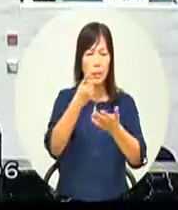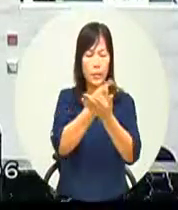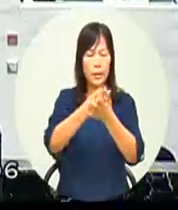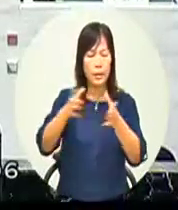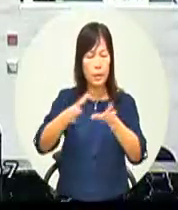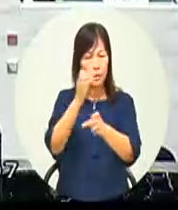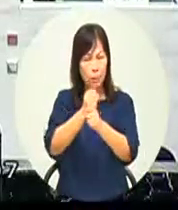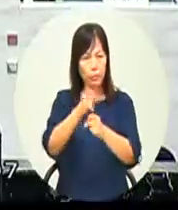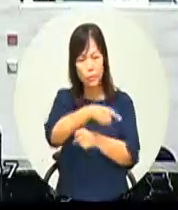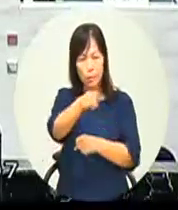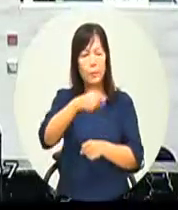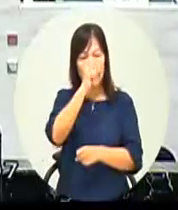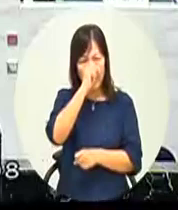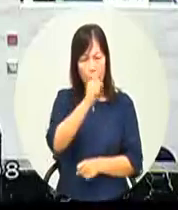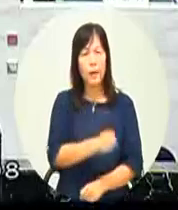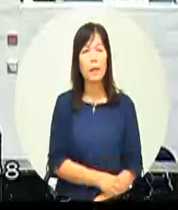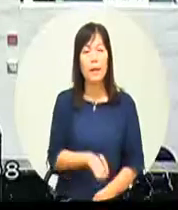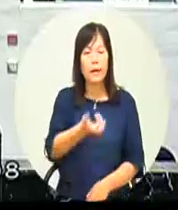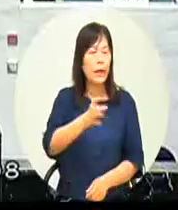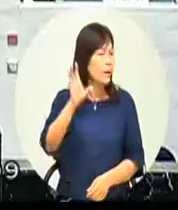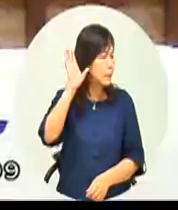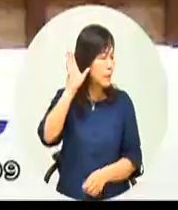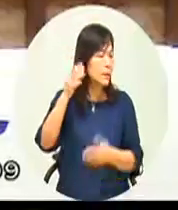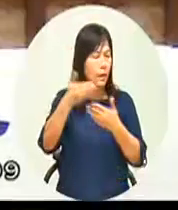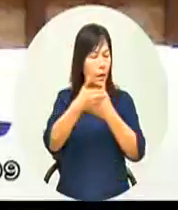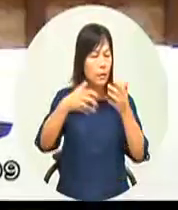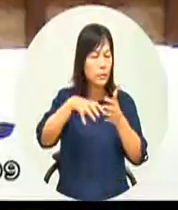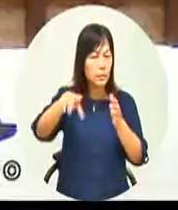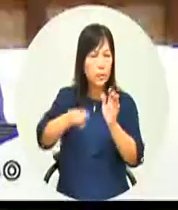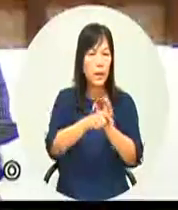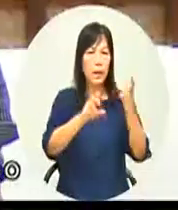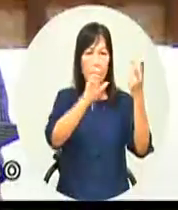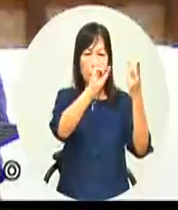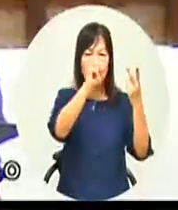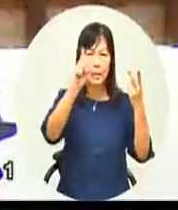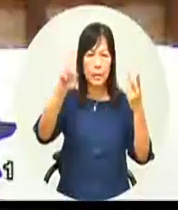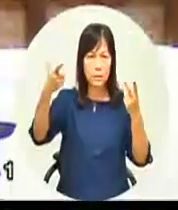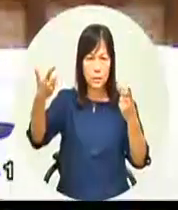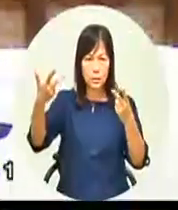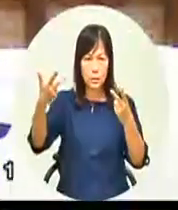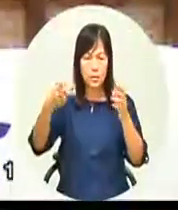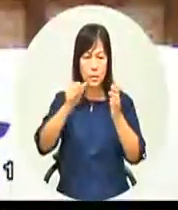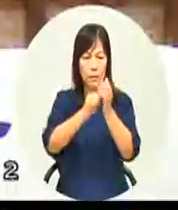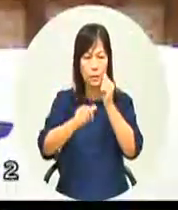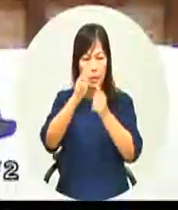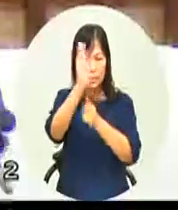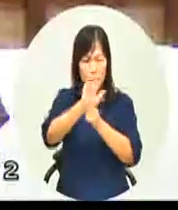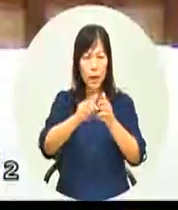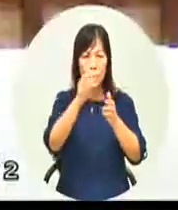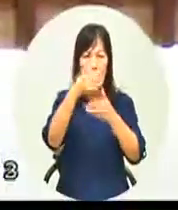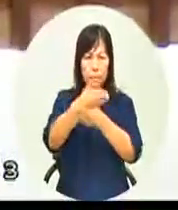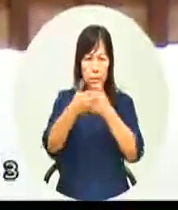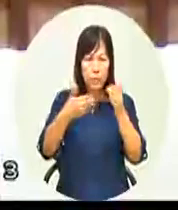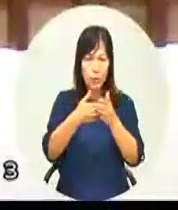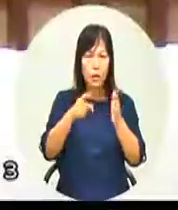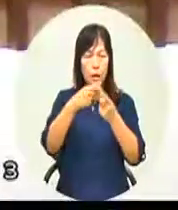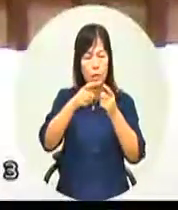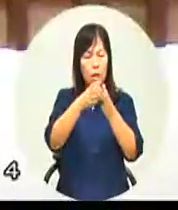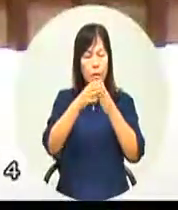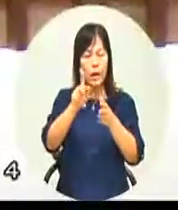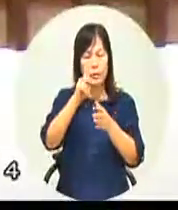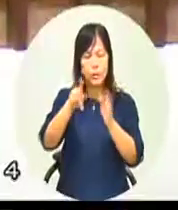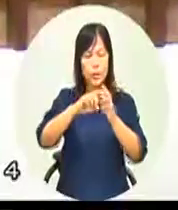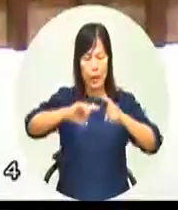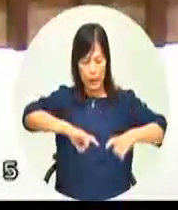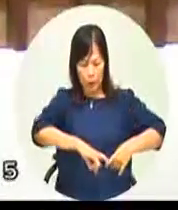哈。刚刚听交通局长哦，局长讲到2017生态交通哦，那其实呢，应该要透过这样的一个国